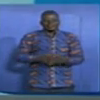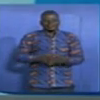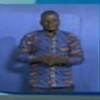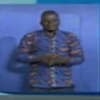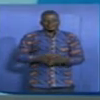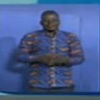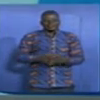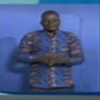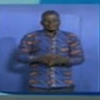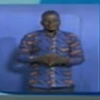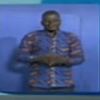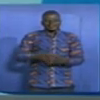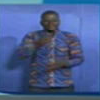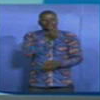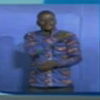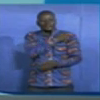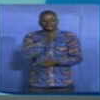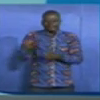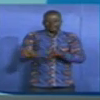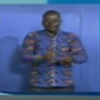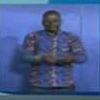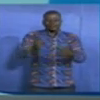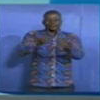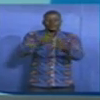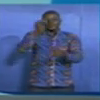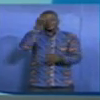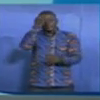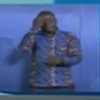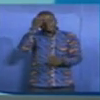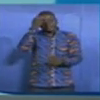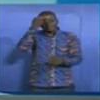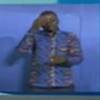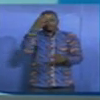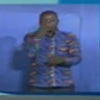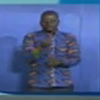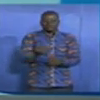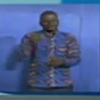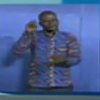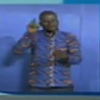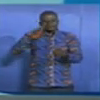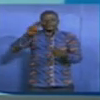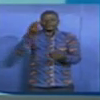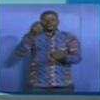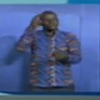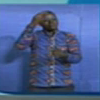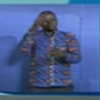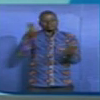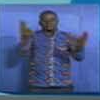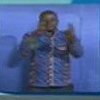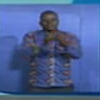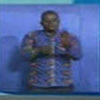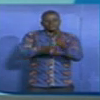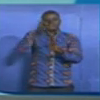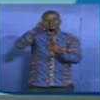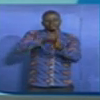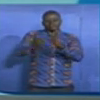La Tunisie en prison, où le Premier ministre séjourne dans le cadre des deuxièmes rencontres Africa sur le développement de l'économie du